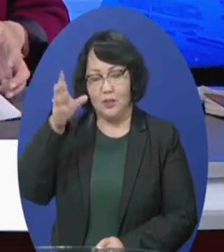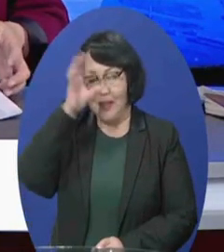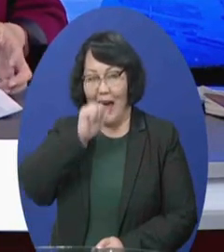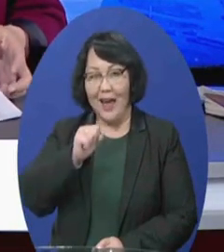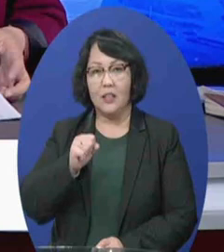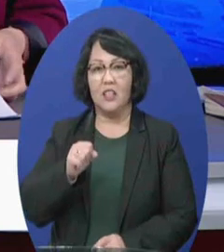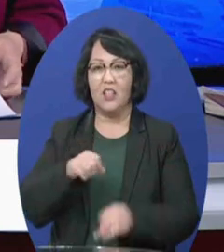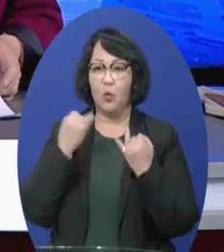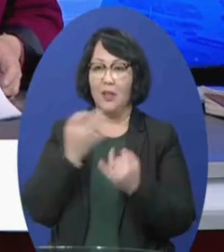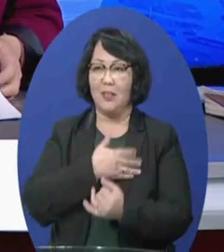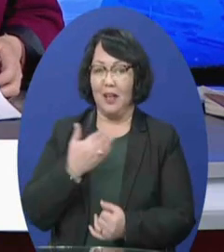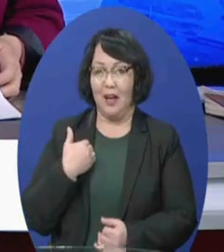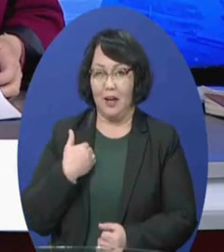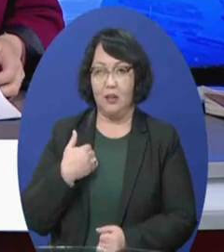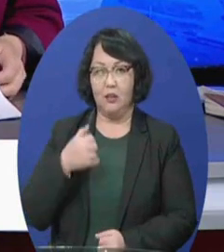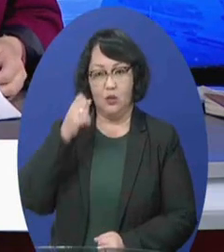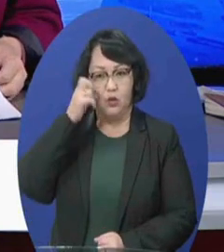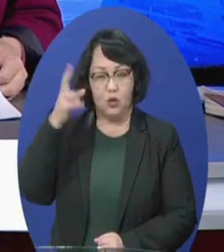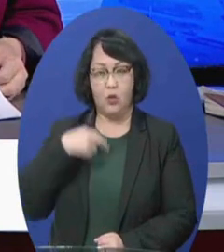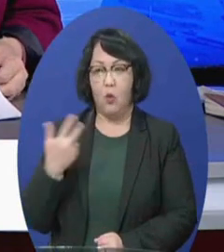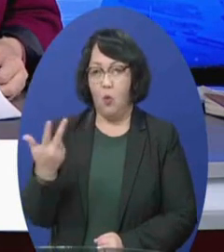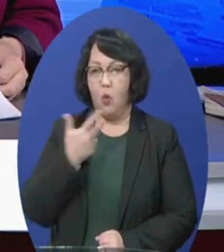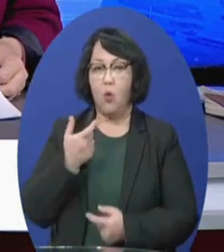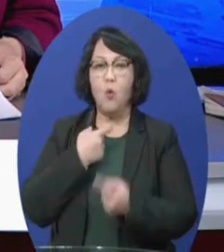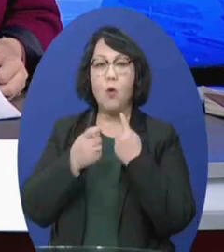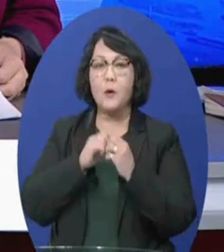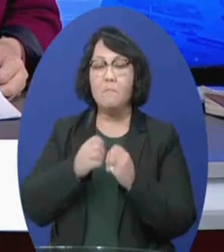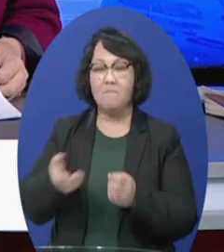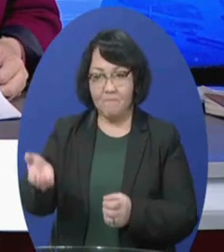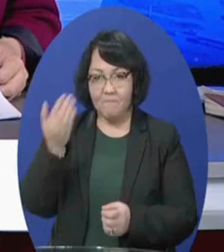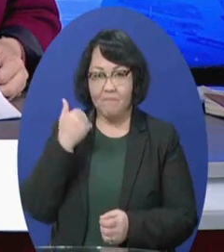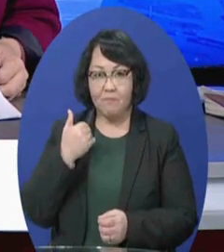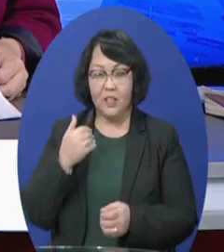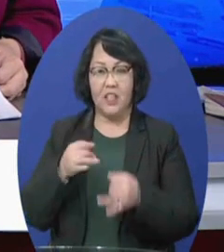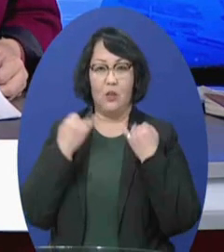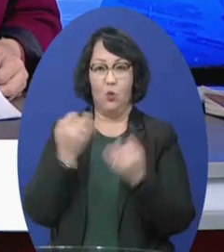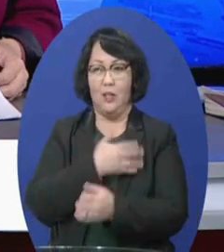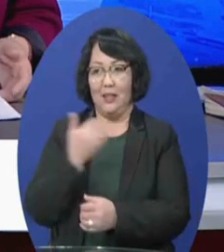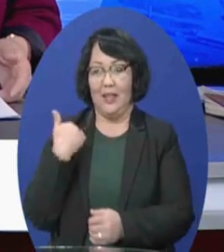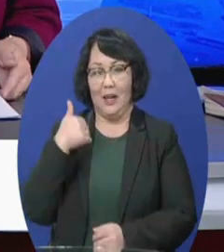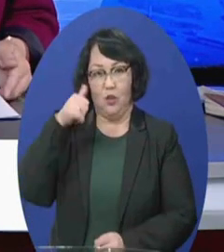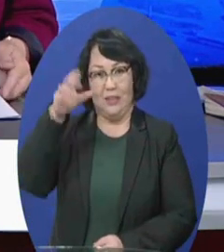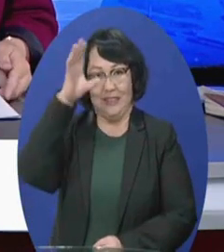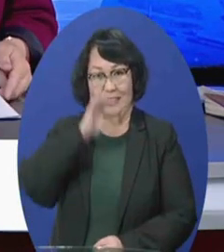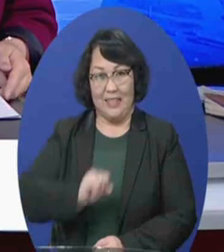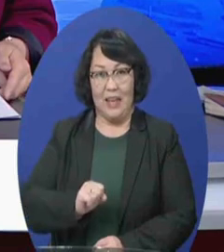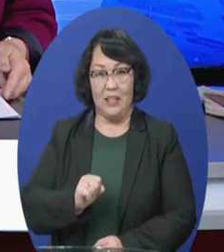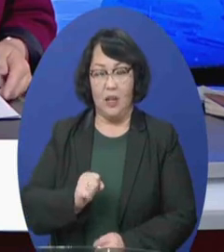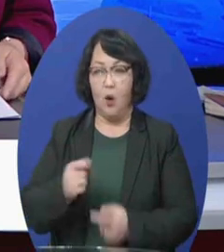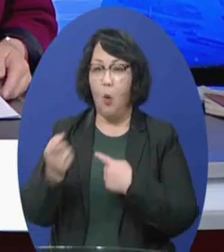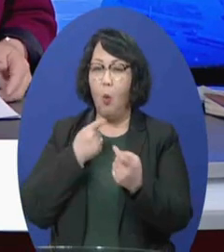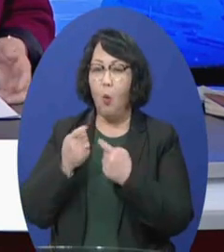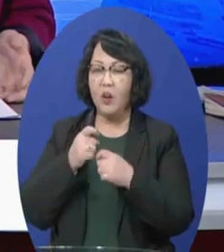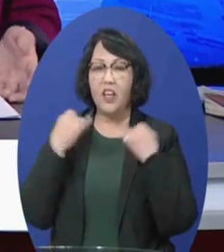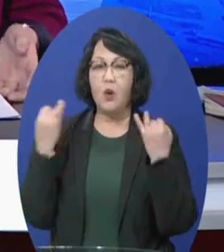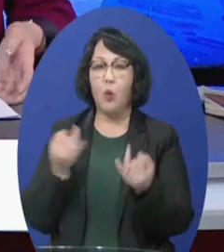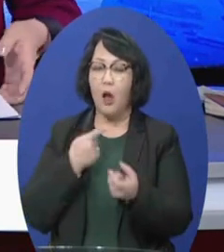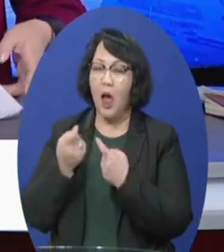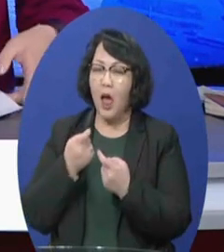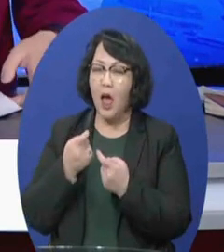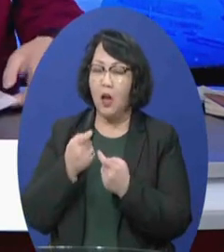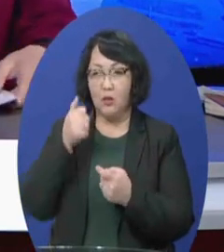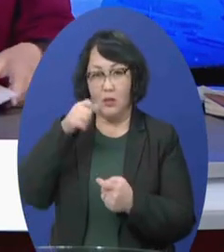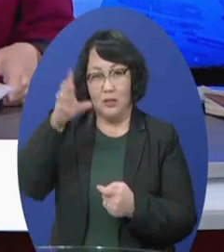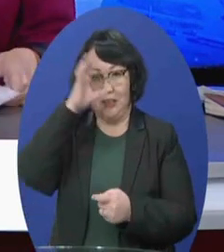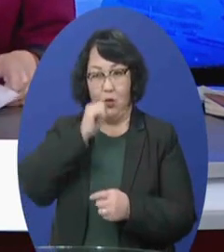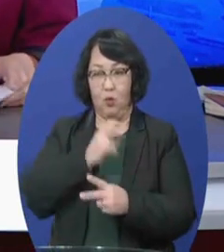бол хуралдуулахар зарласнаа мэдээлсэн. За яг энэ цаг мөчид чуулганы хуралдаанд улсын хурлын дарга ерөнхий сайднаар гишүүд орчихсан байсан учраас ерөнхий сайд одоо хуулийн